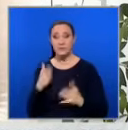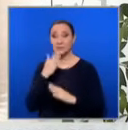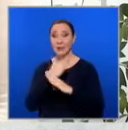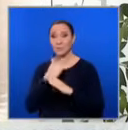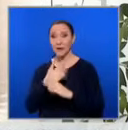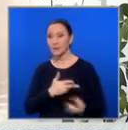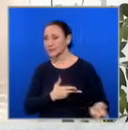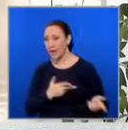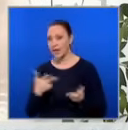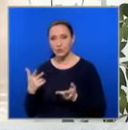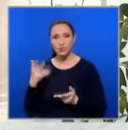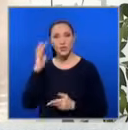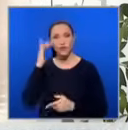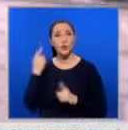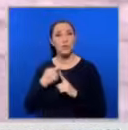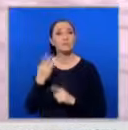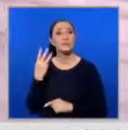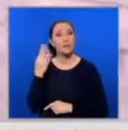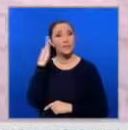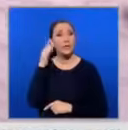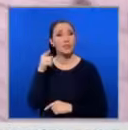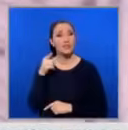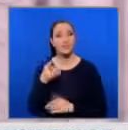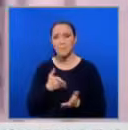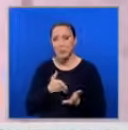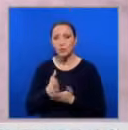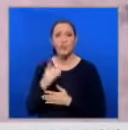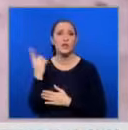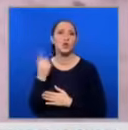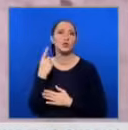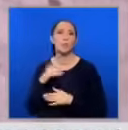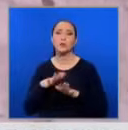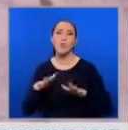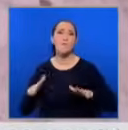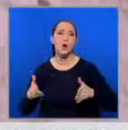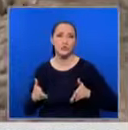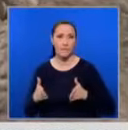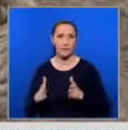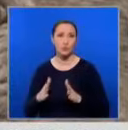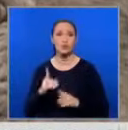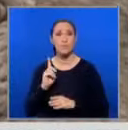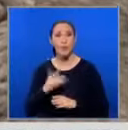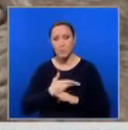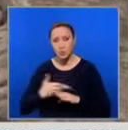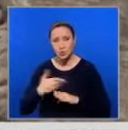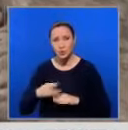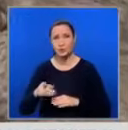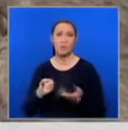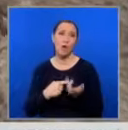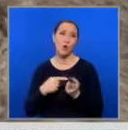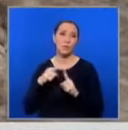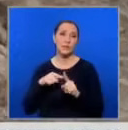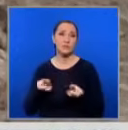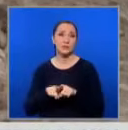за износ на животни към трети страни. Това са едни пътувания, особено по морските пътища, които могат да продължат дори до месеци.